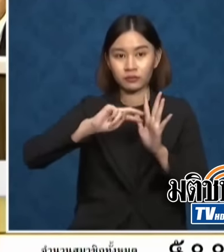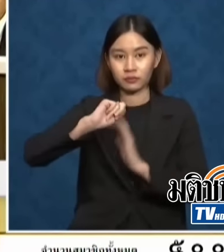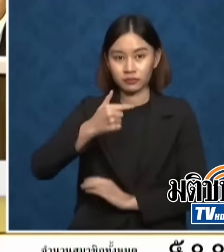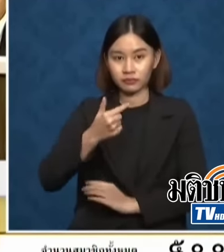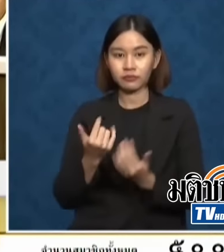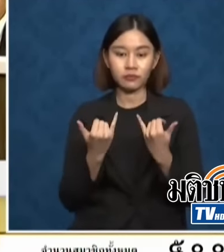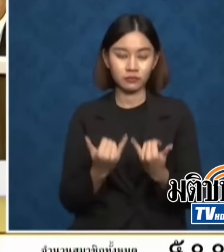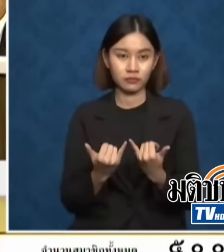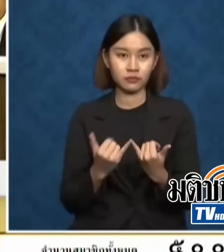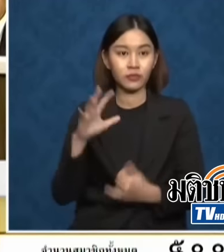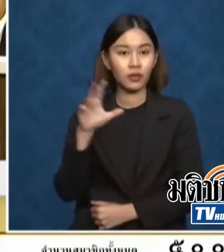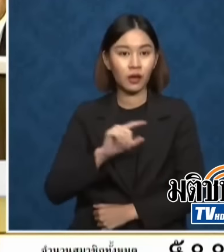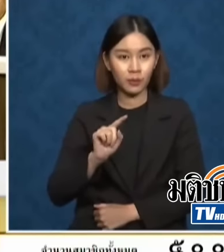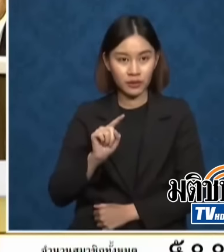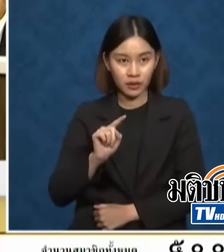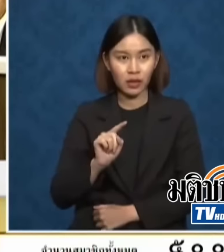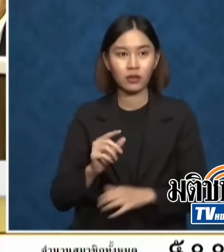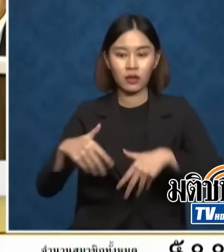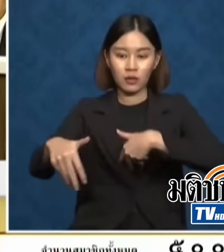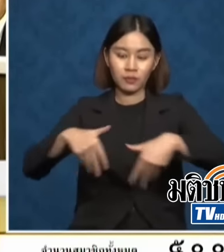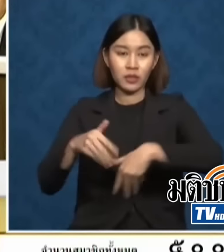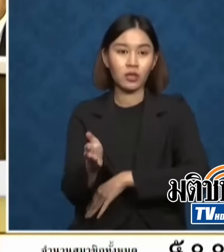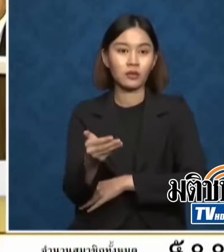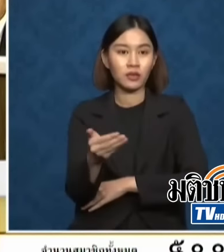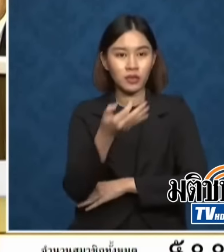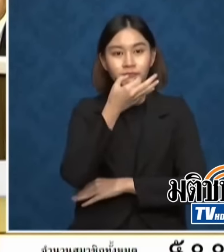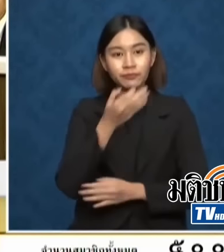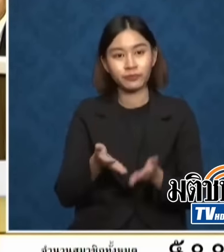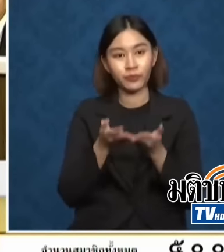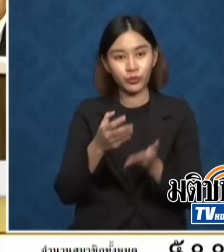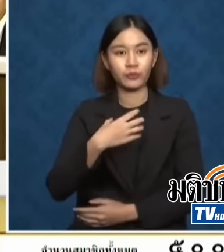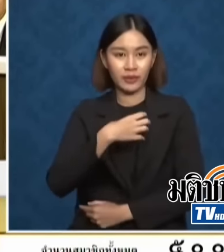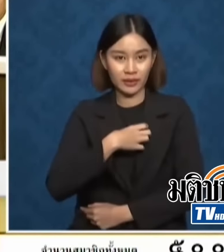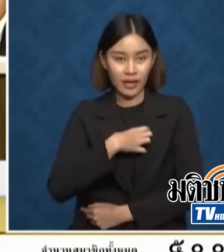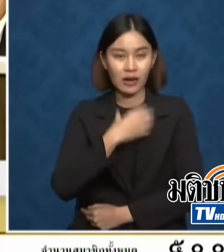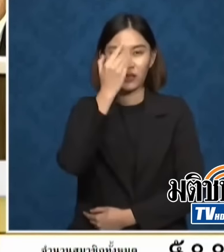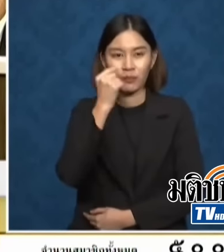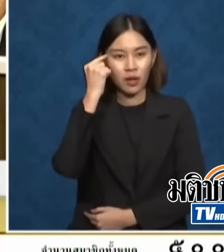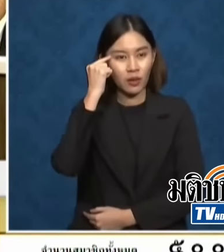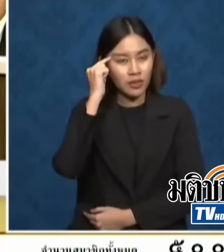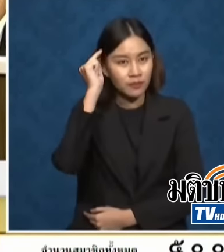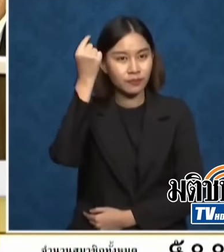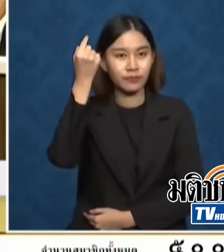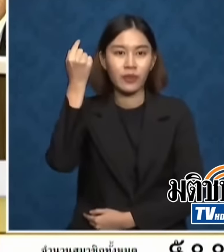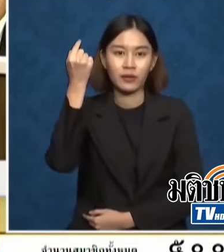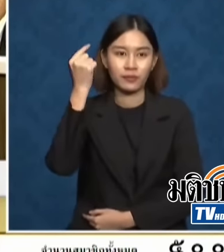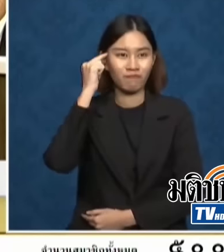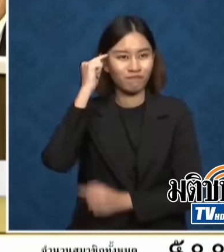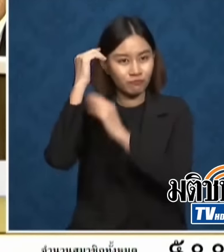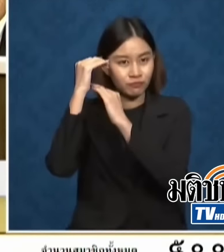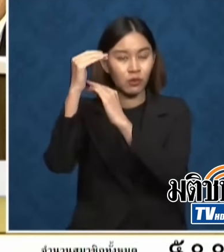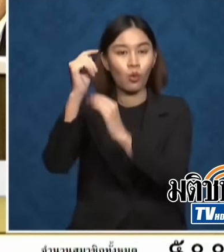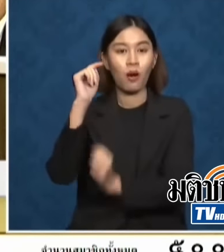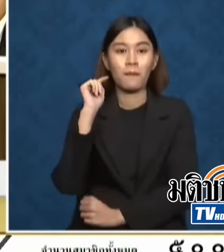นี้มาจากความต้องการของชาวประมงเพราะว่านี่เป็นนิมิตใหม่นิมิตใ